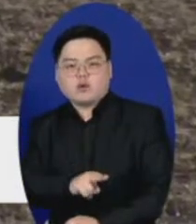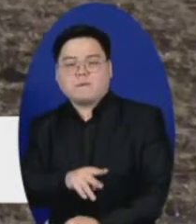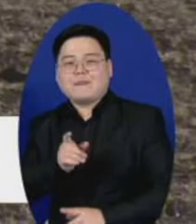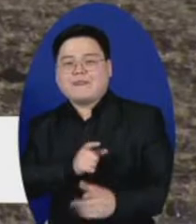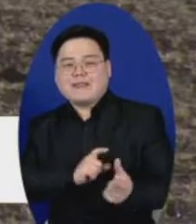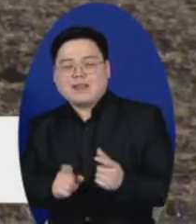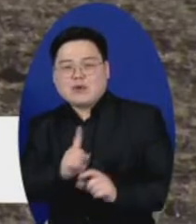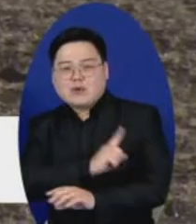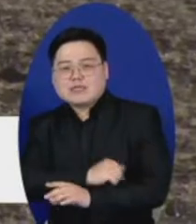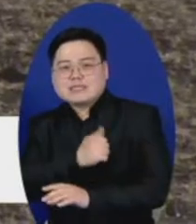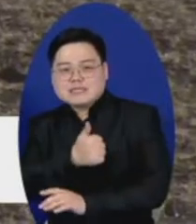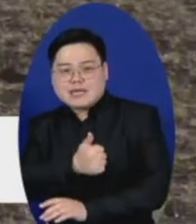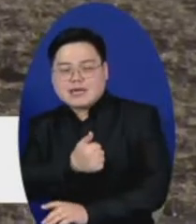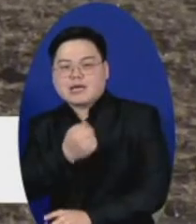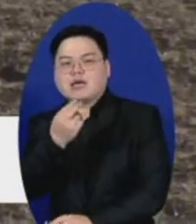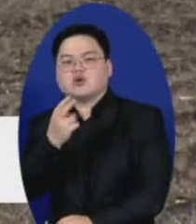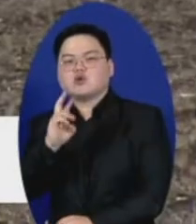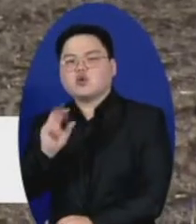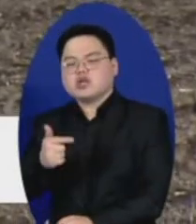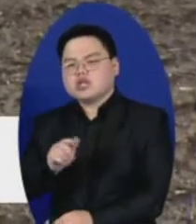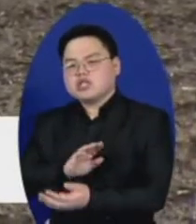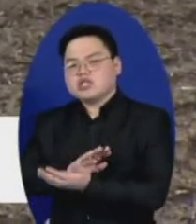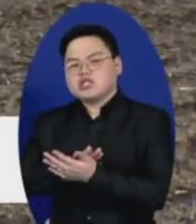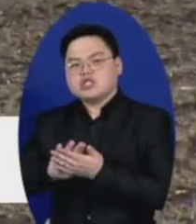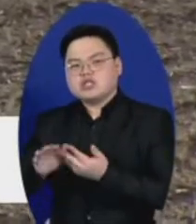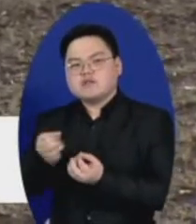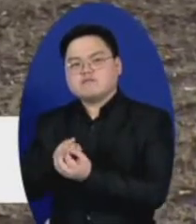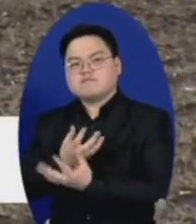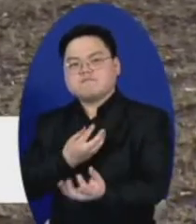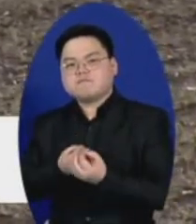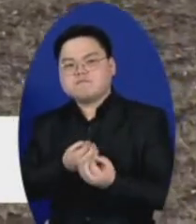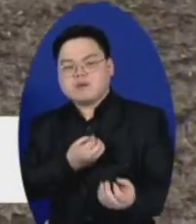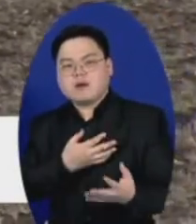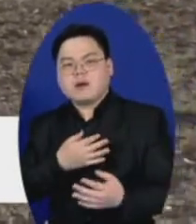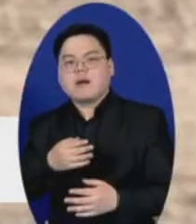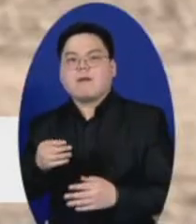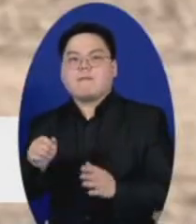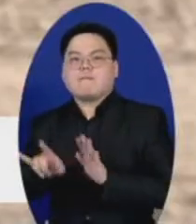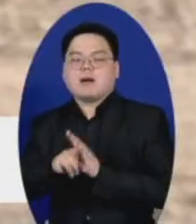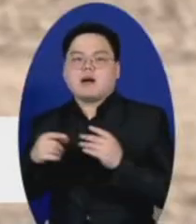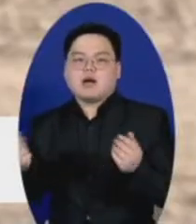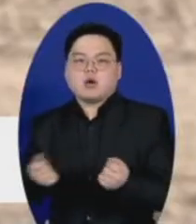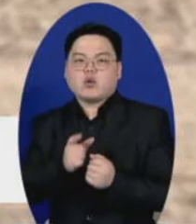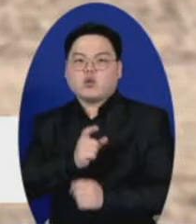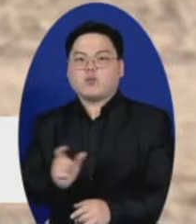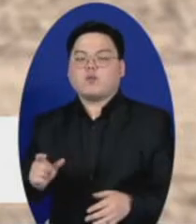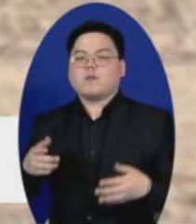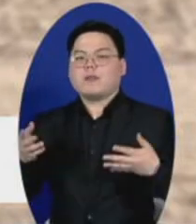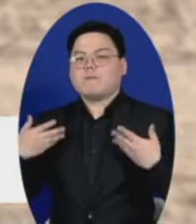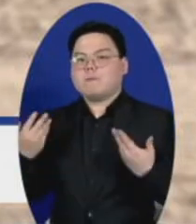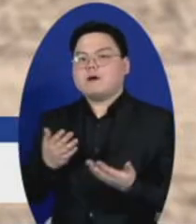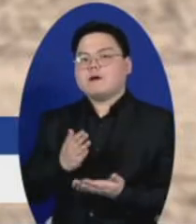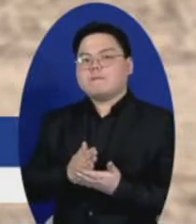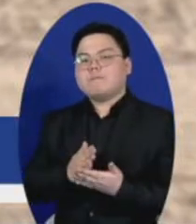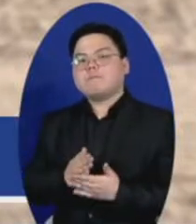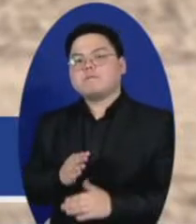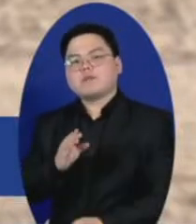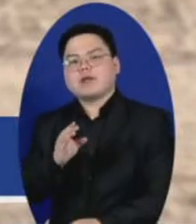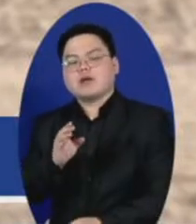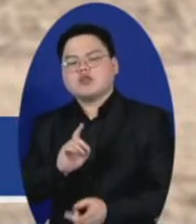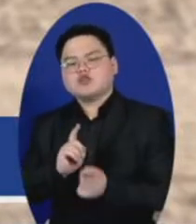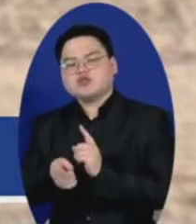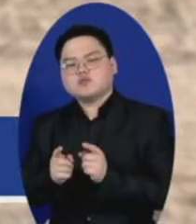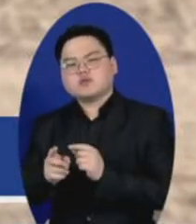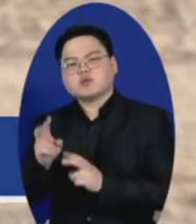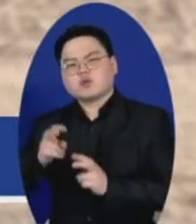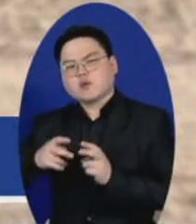энэ үхрээр цөм сүрэгтэй шинжилэл хийж байгаадаа малчид баяртай байлаа. Гэрпорт сэлэнг үйлдвэрийн